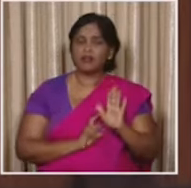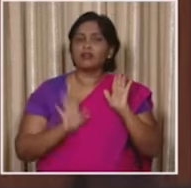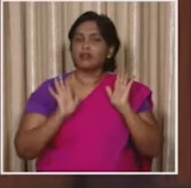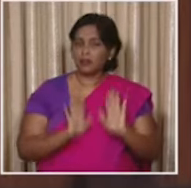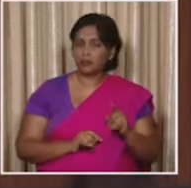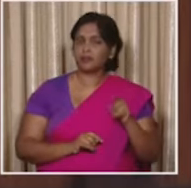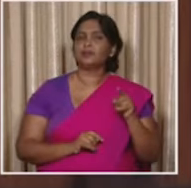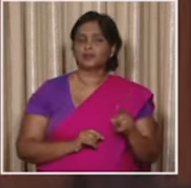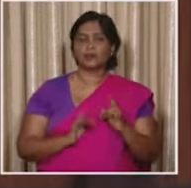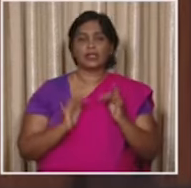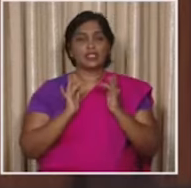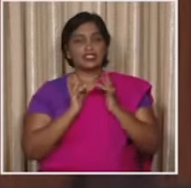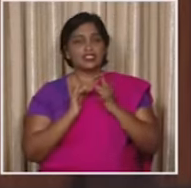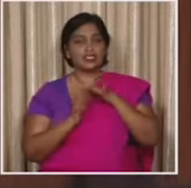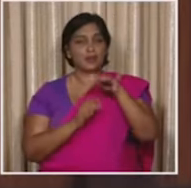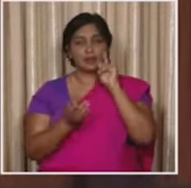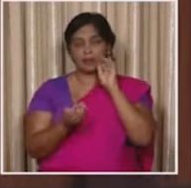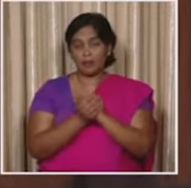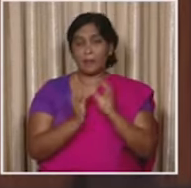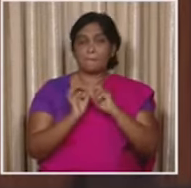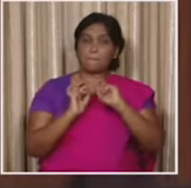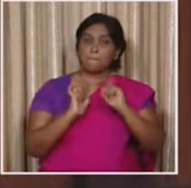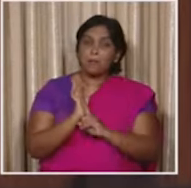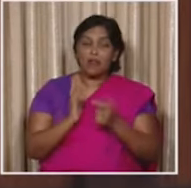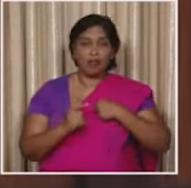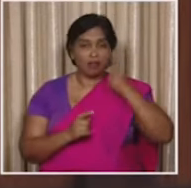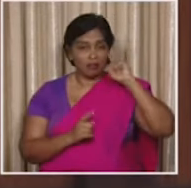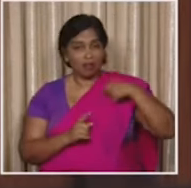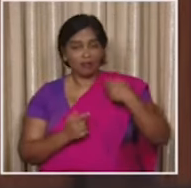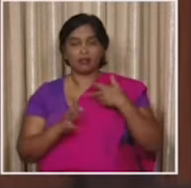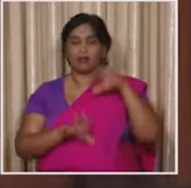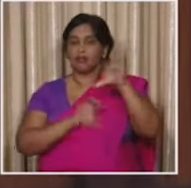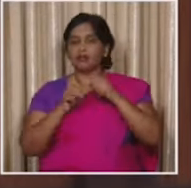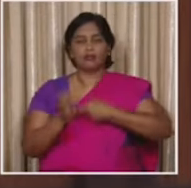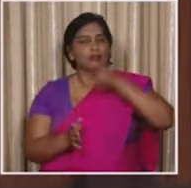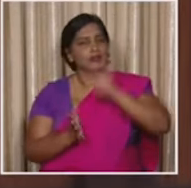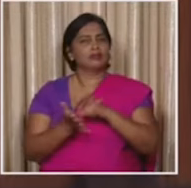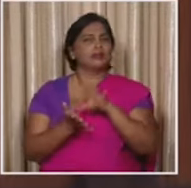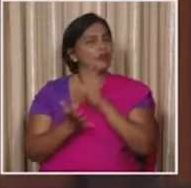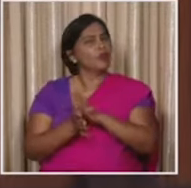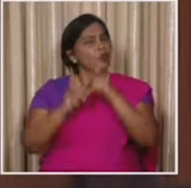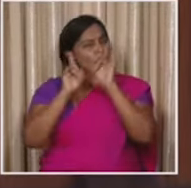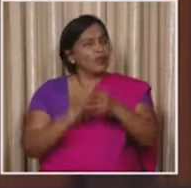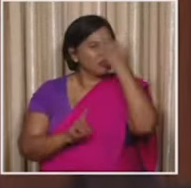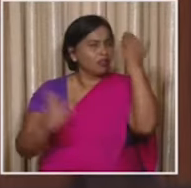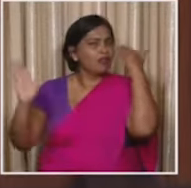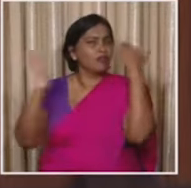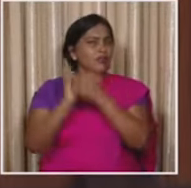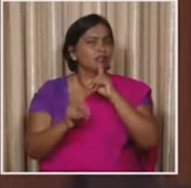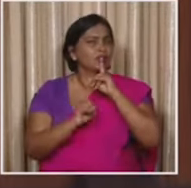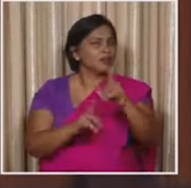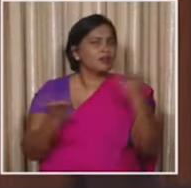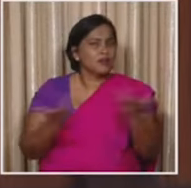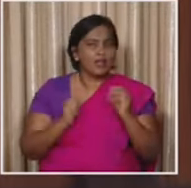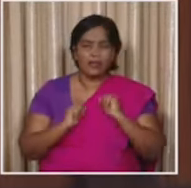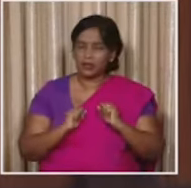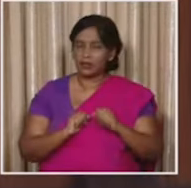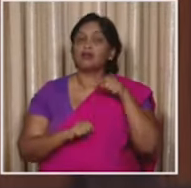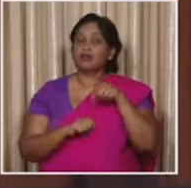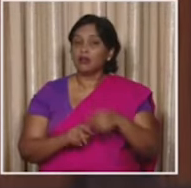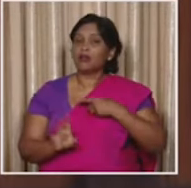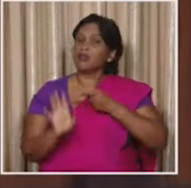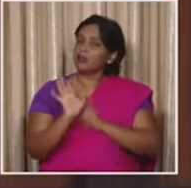Tanakata, Satamulangal, Tamil Potter, the Poli, and the Verekim, Tamil Makaludia, Nangala, the Mulumia, Tirva, Hetukola, Butalam, other